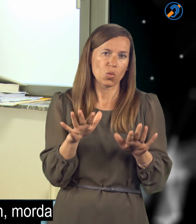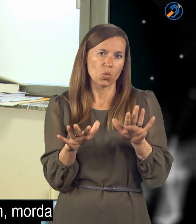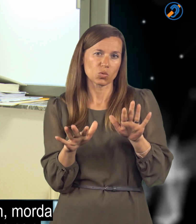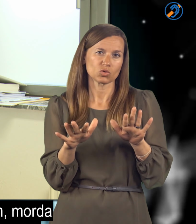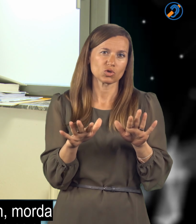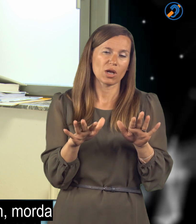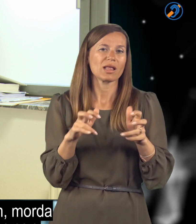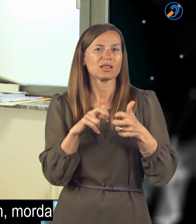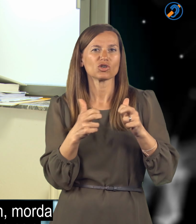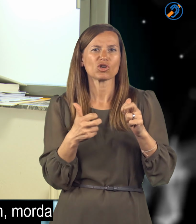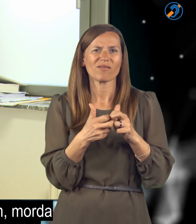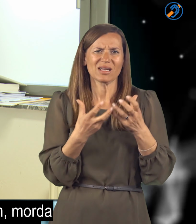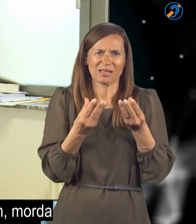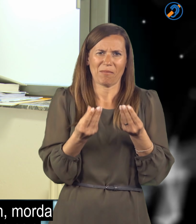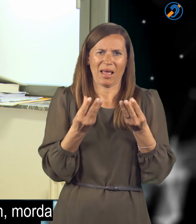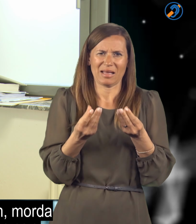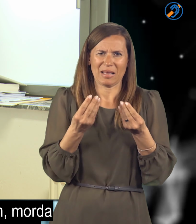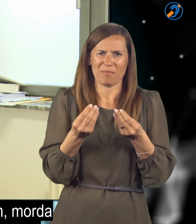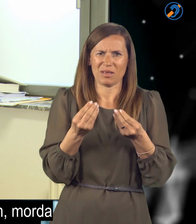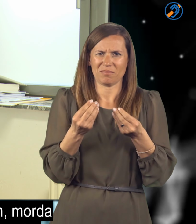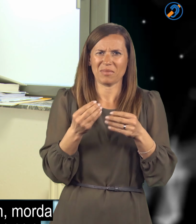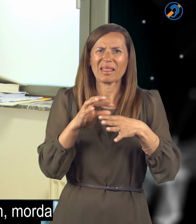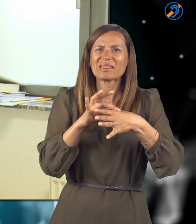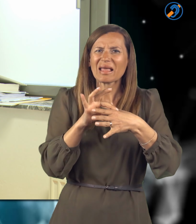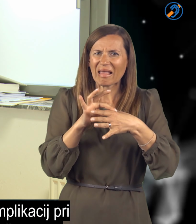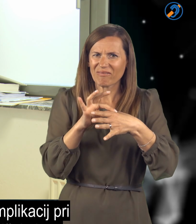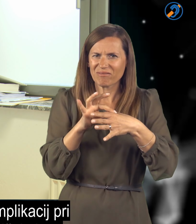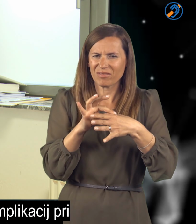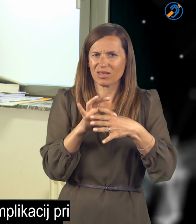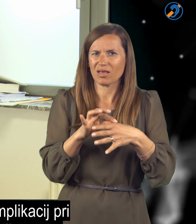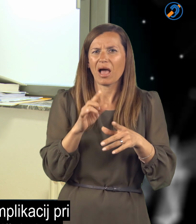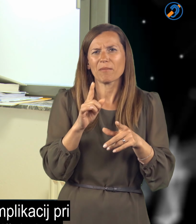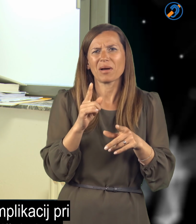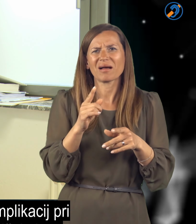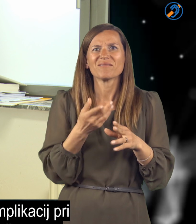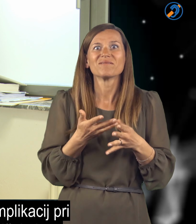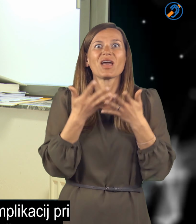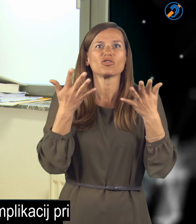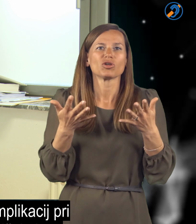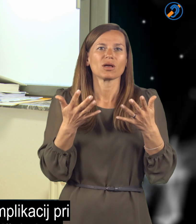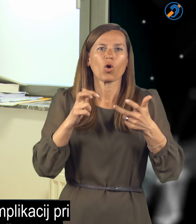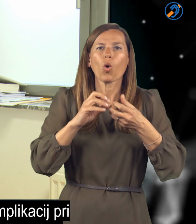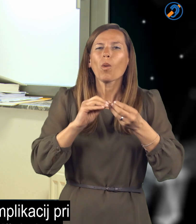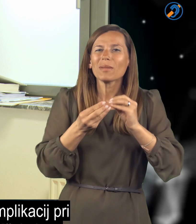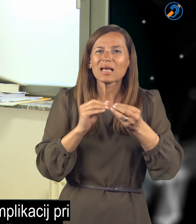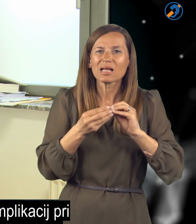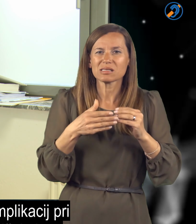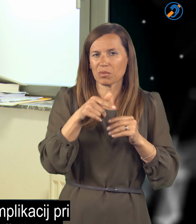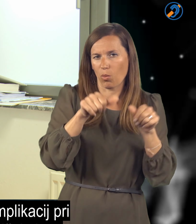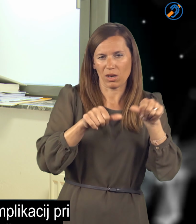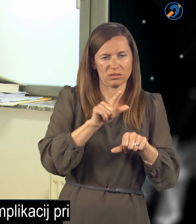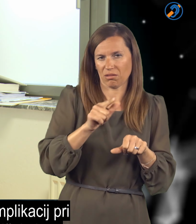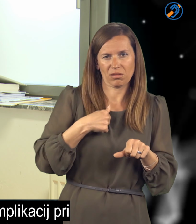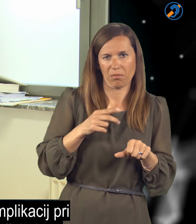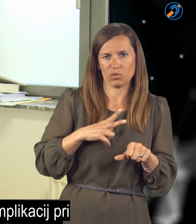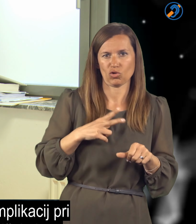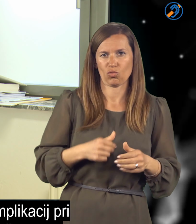morda težave z mehkimi tkivi, ampak jaz večjih komplikacij pri teh operacijah ne